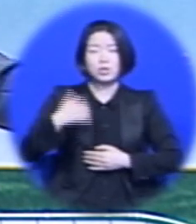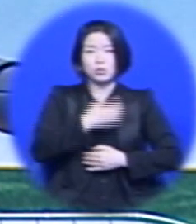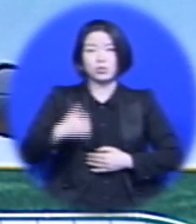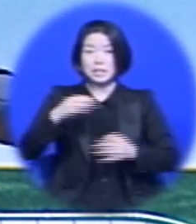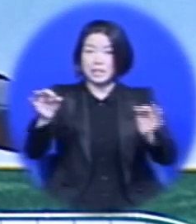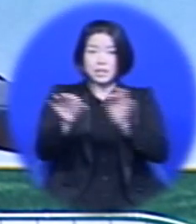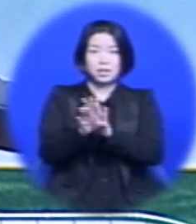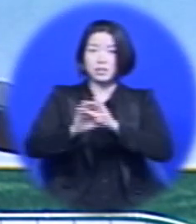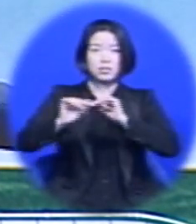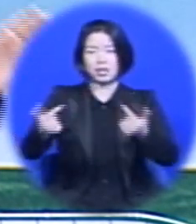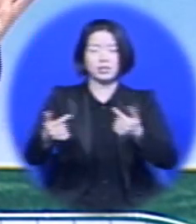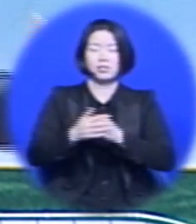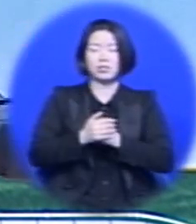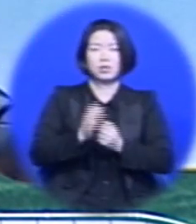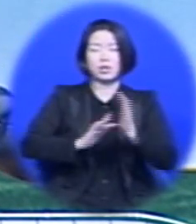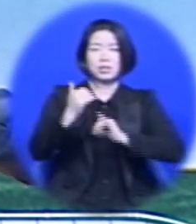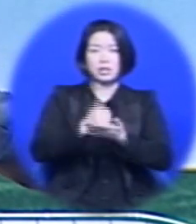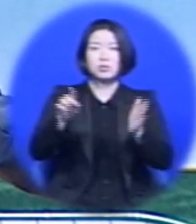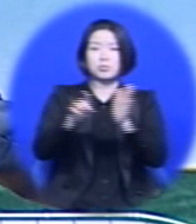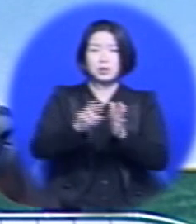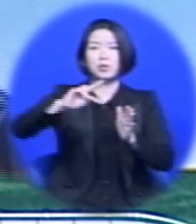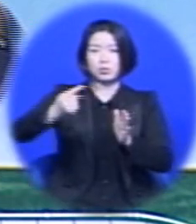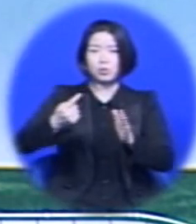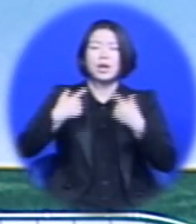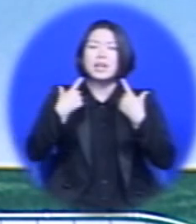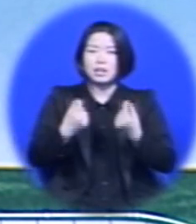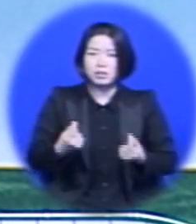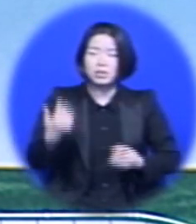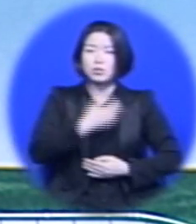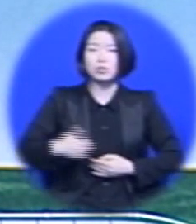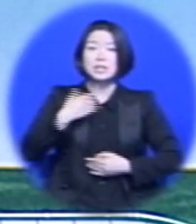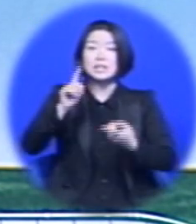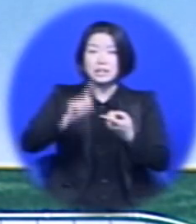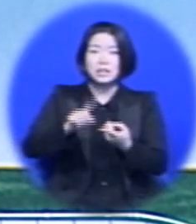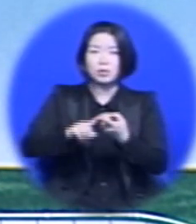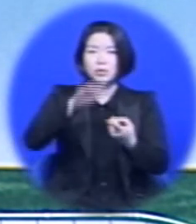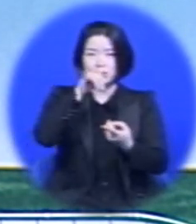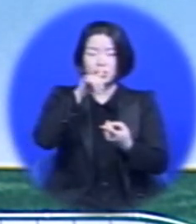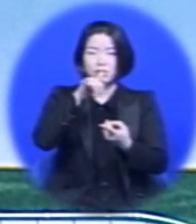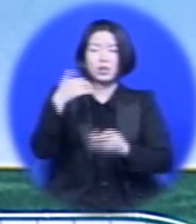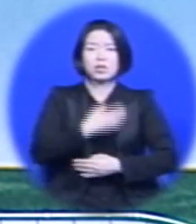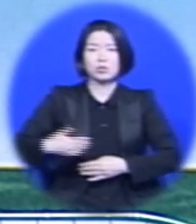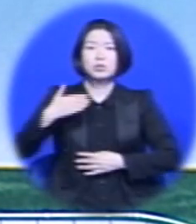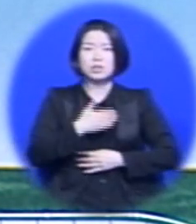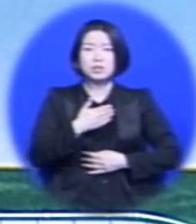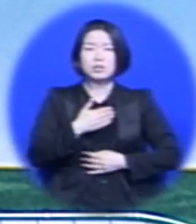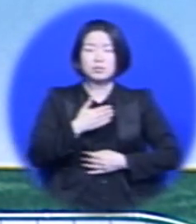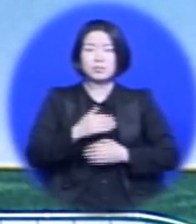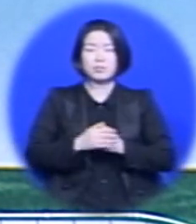것도 아닙니다 예수를 믿어도 여전히 육신은 그냥 있습니다 육신은